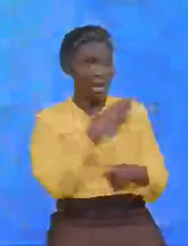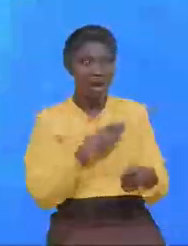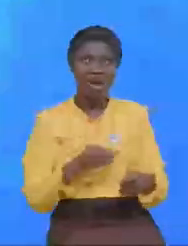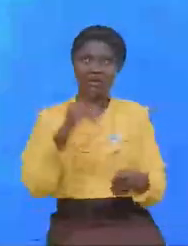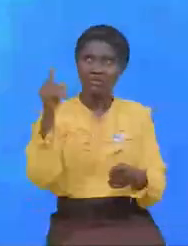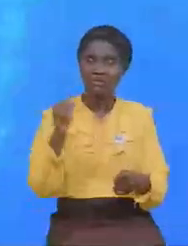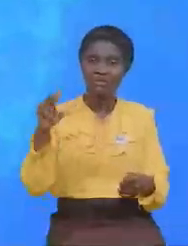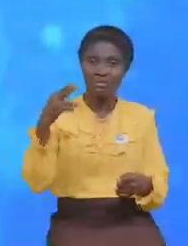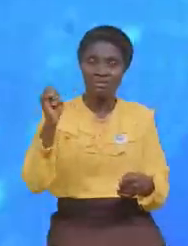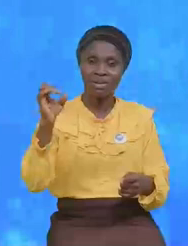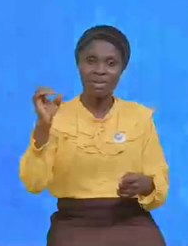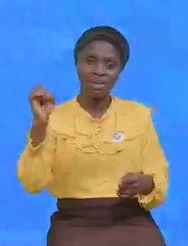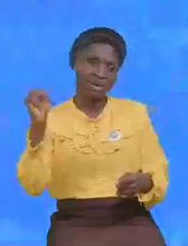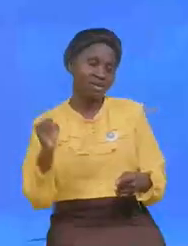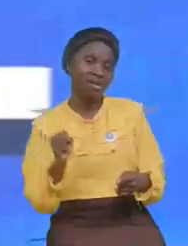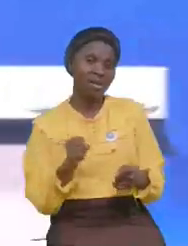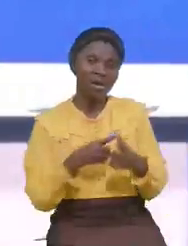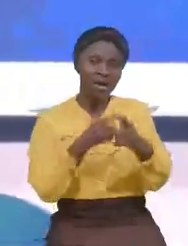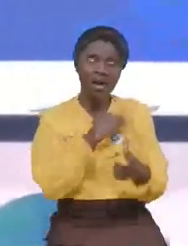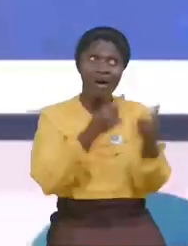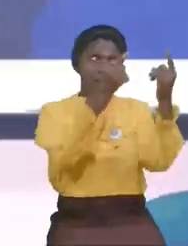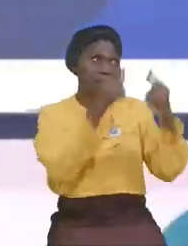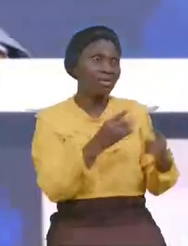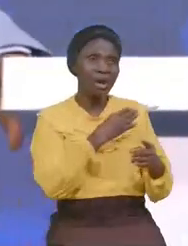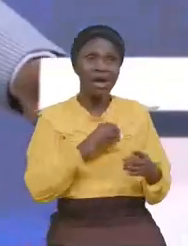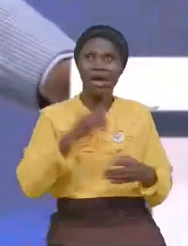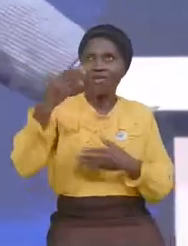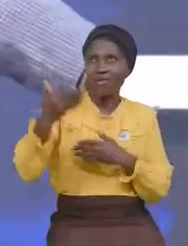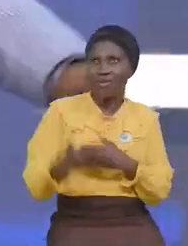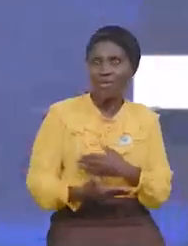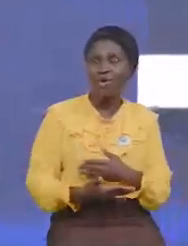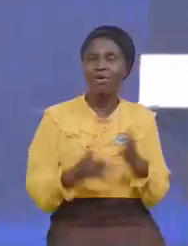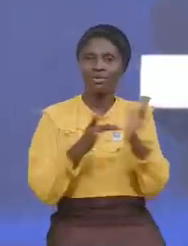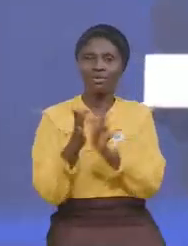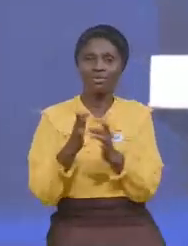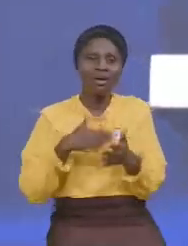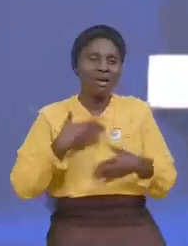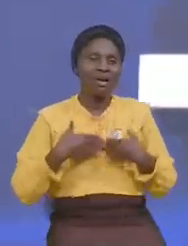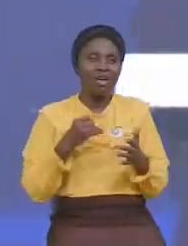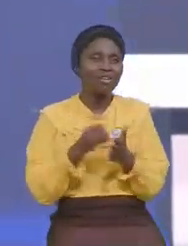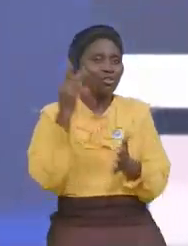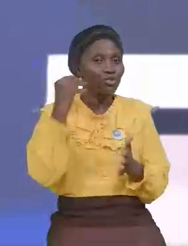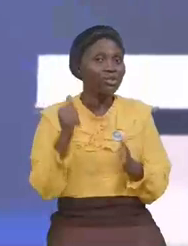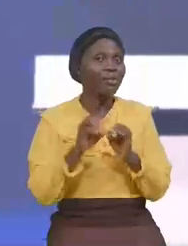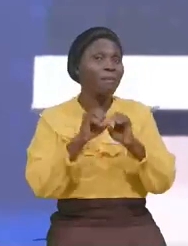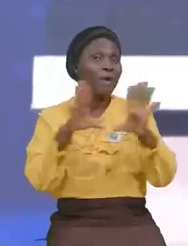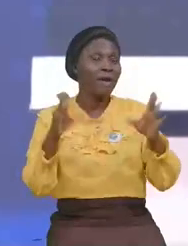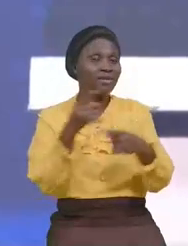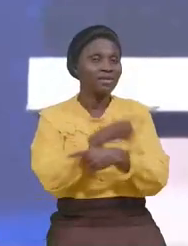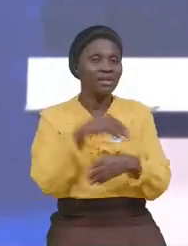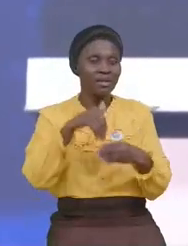précipité. Il est descendu et l'a reçu avec joie. C'était un jour glorieux. Un